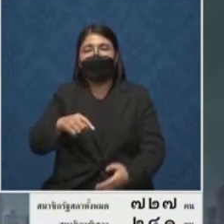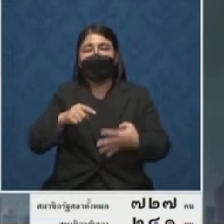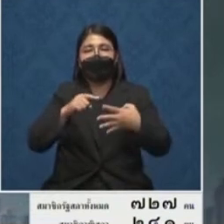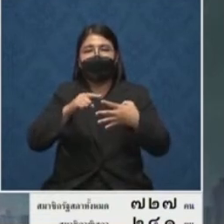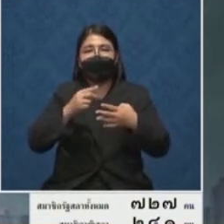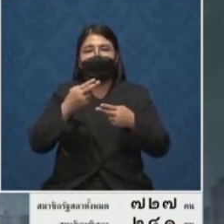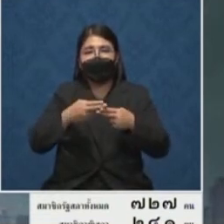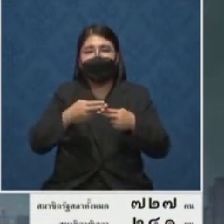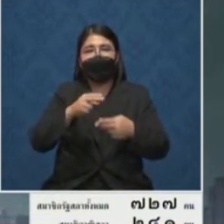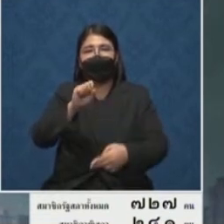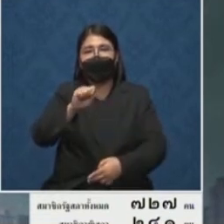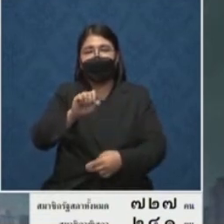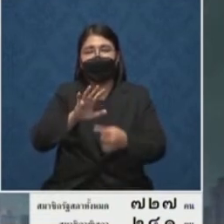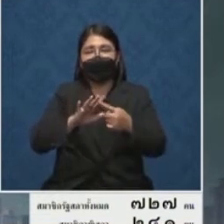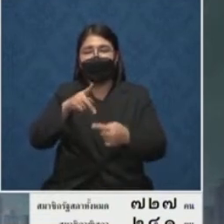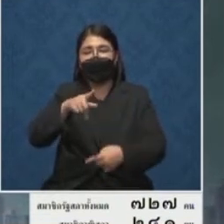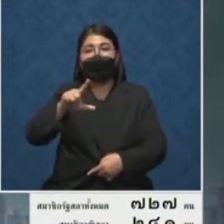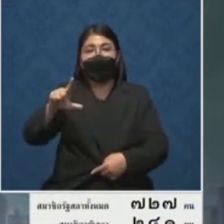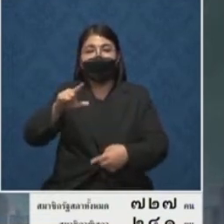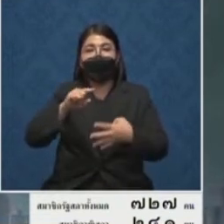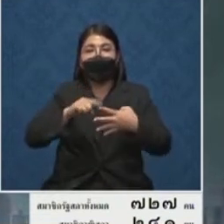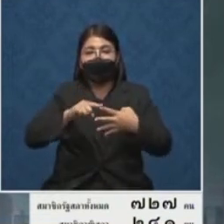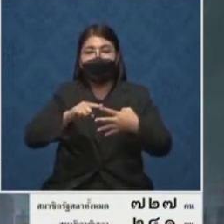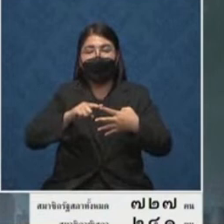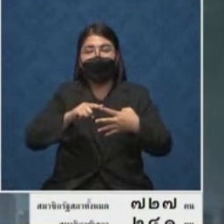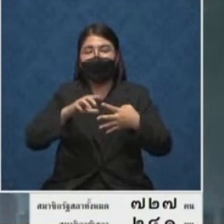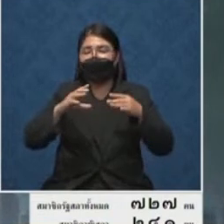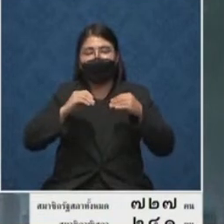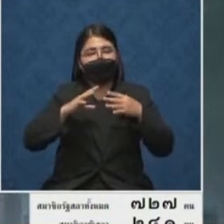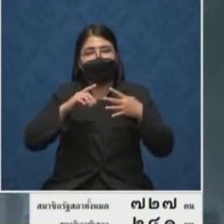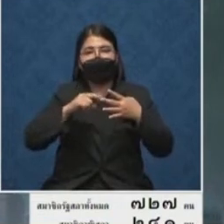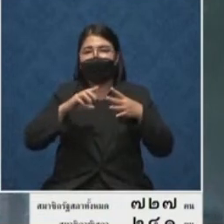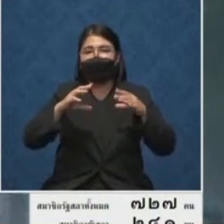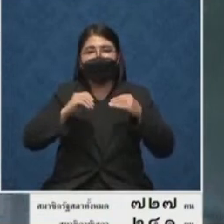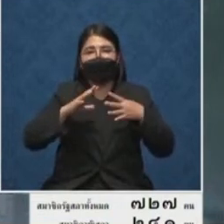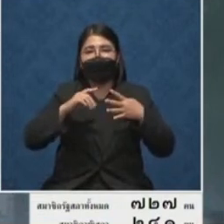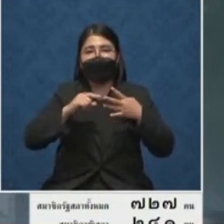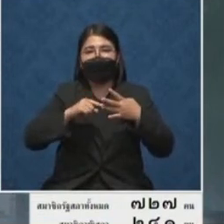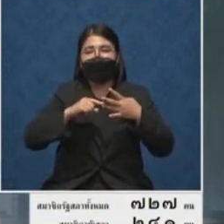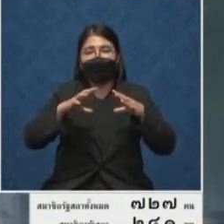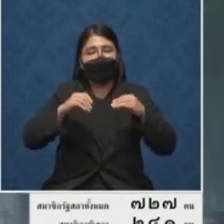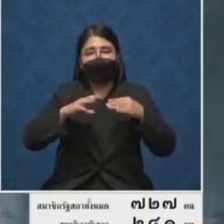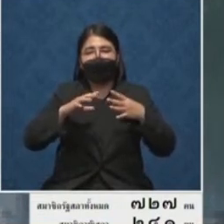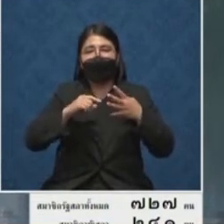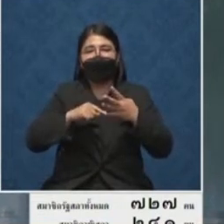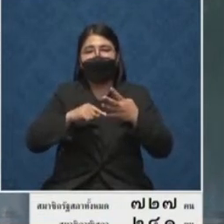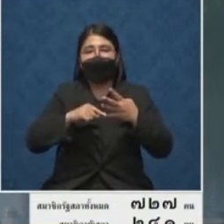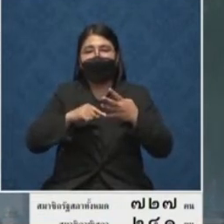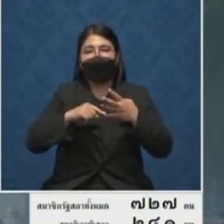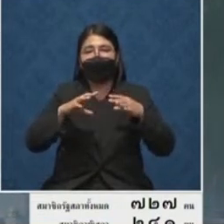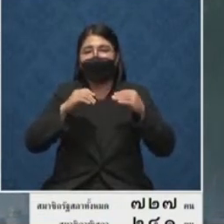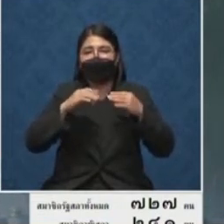622นายสุพลจุนใส 1ไม่รับหลักการ2ไม่รับหลักการ3ไม่รับหลัก